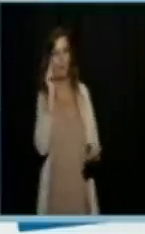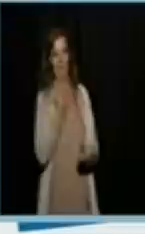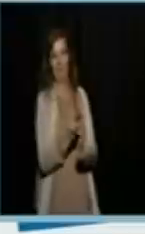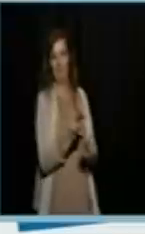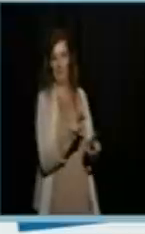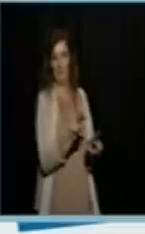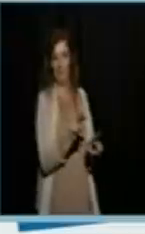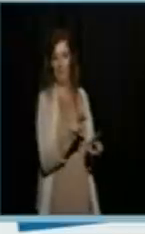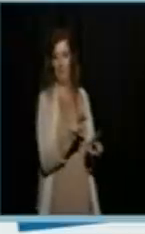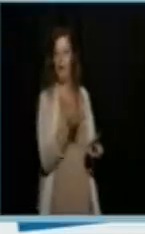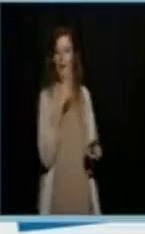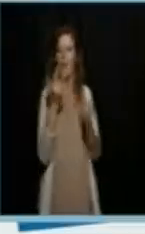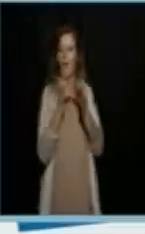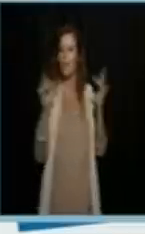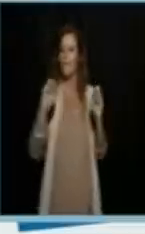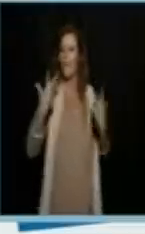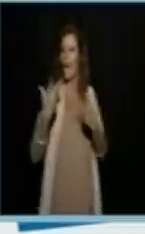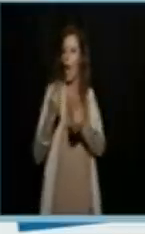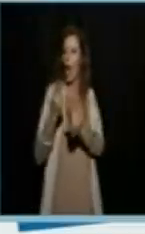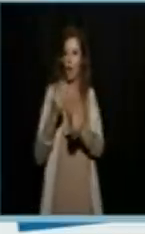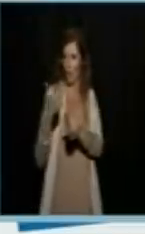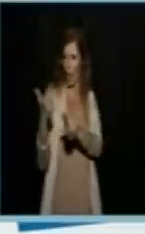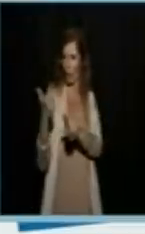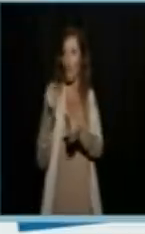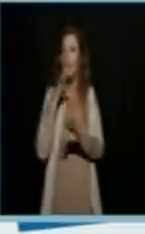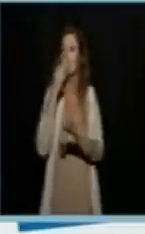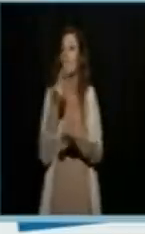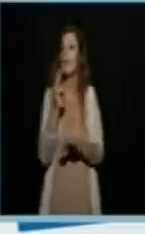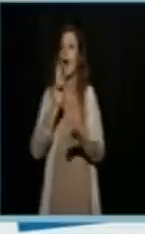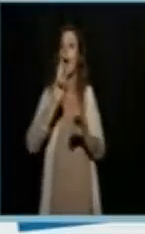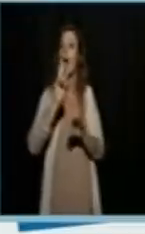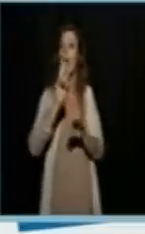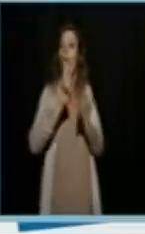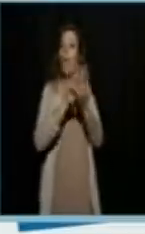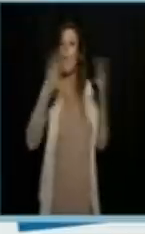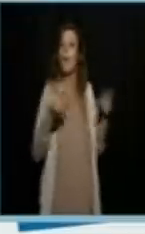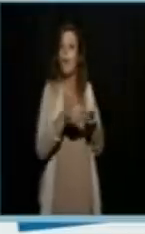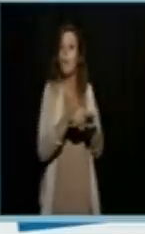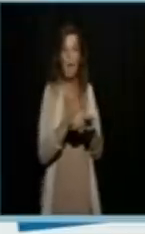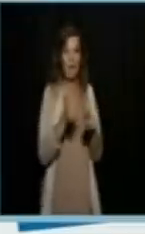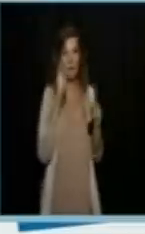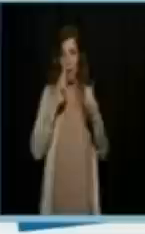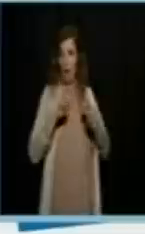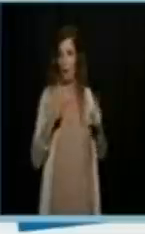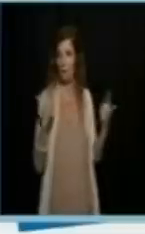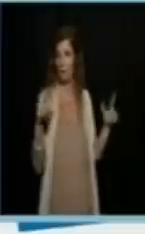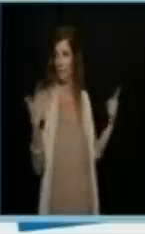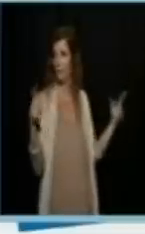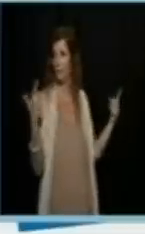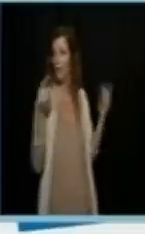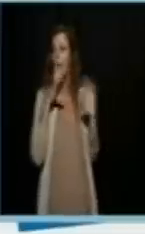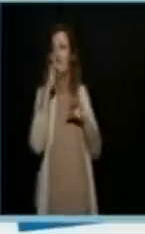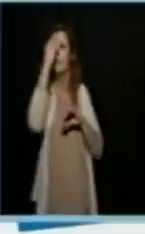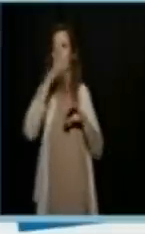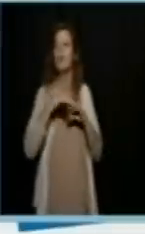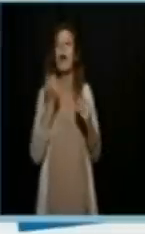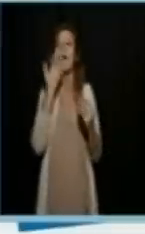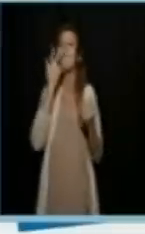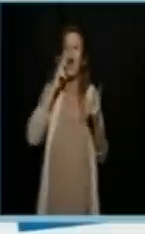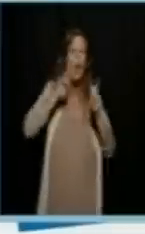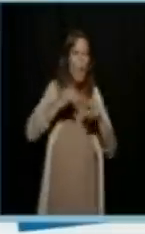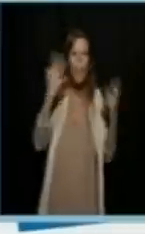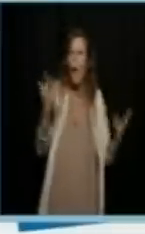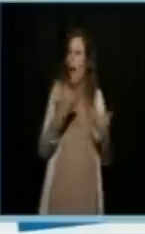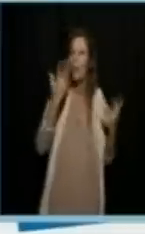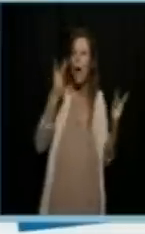non avere la banda larga, non poter fare una ricerca su Wikipedia, non poter controllare se quello che c'è scritto su Wikipedia è vero.